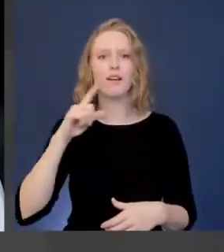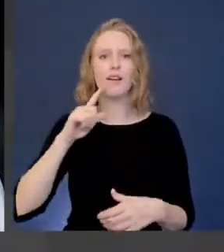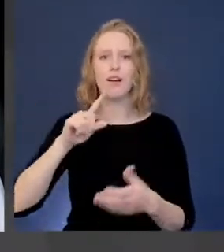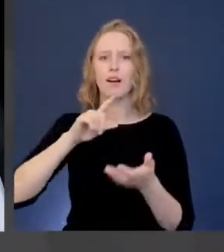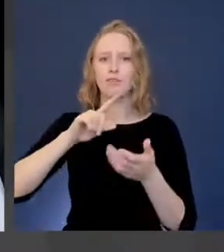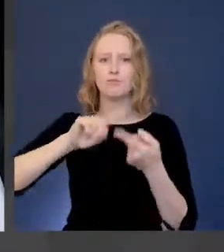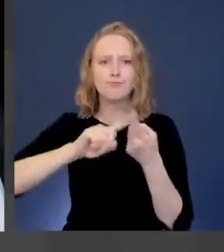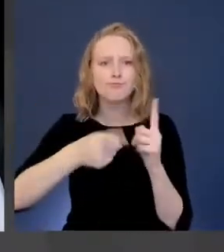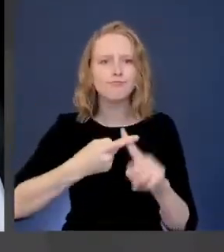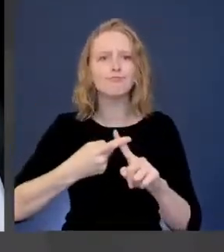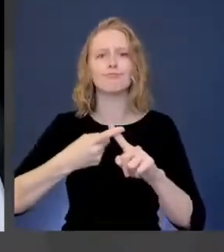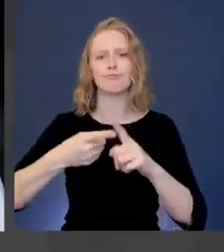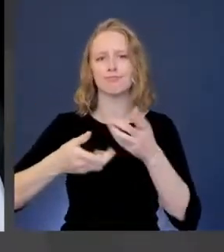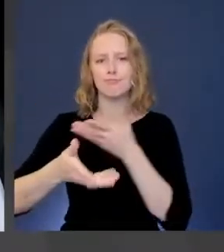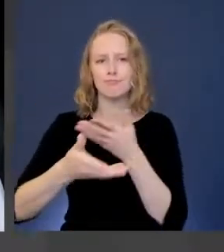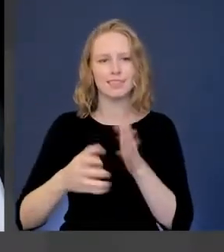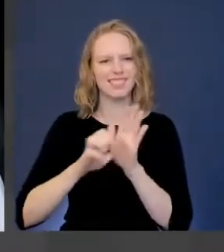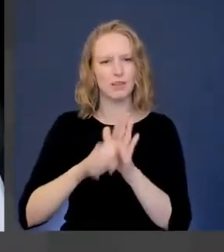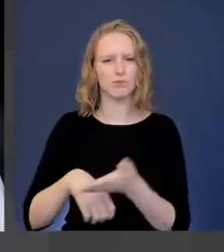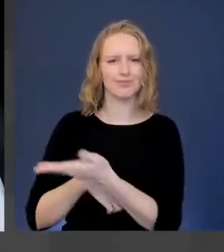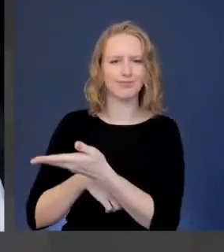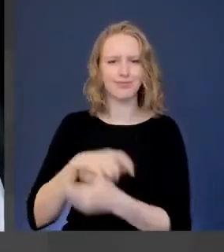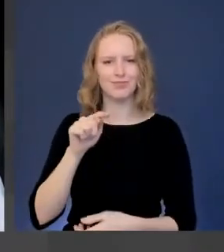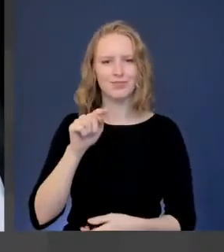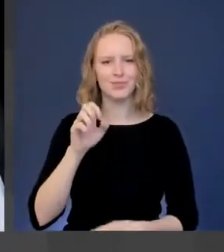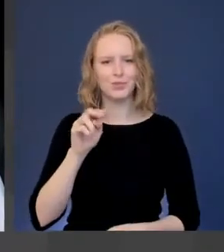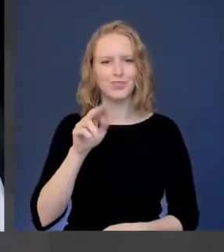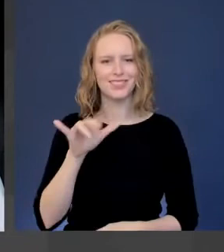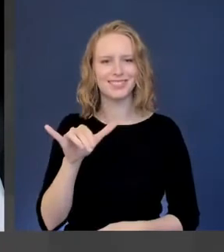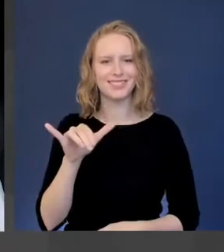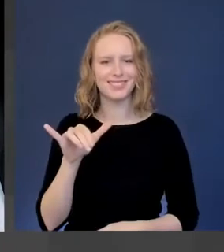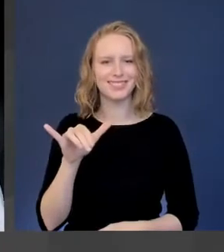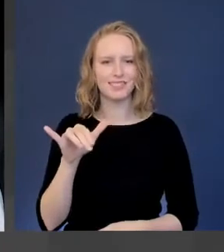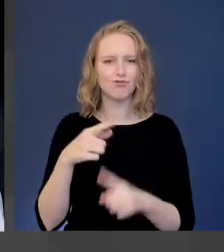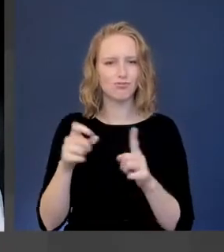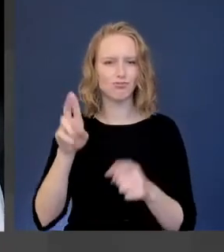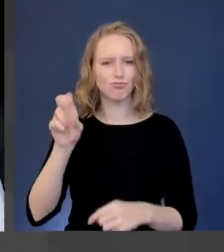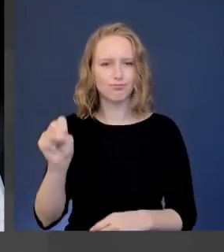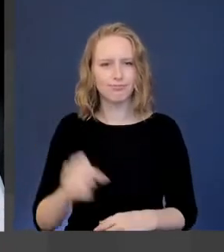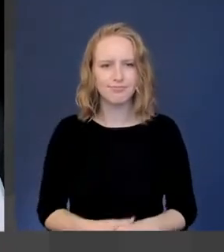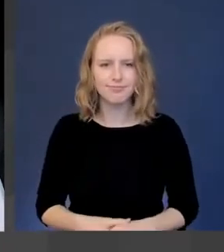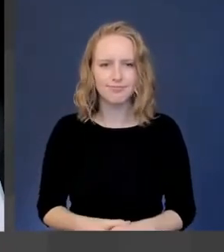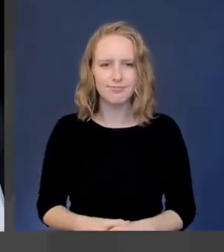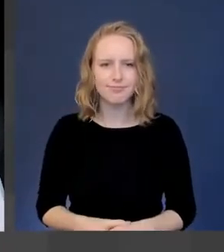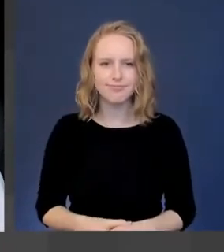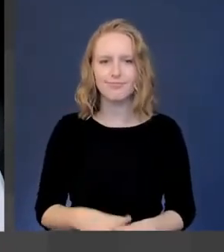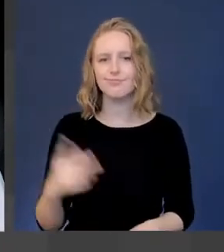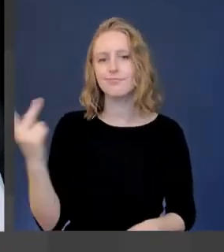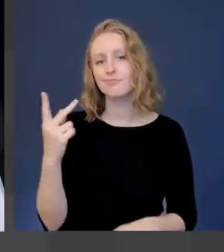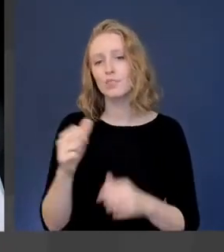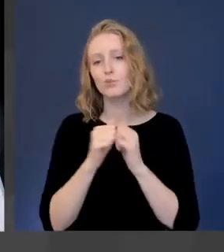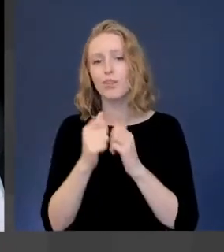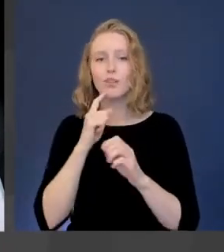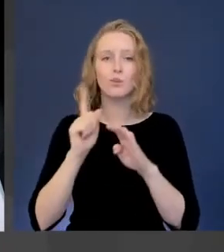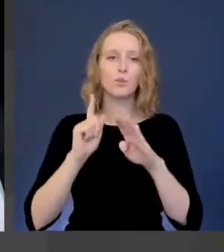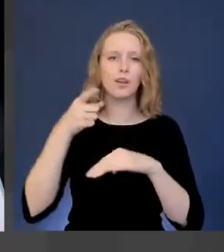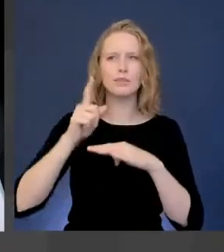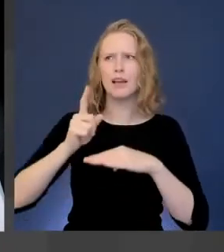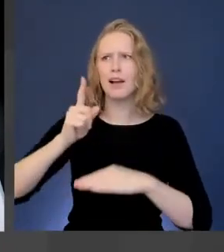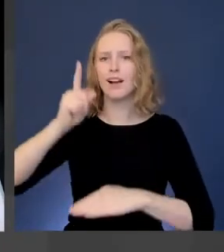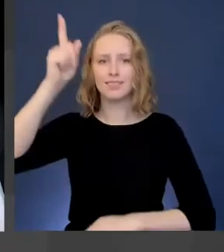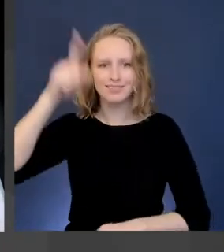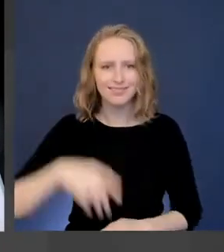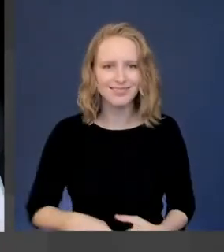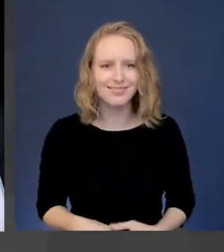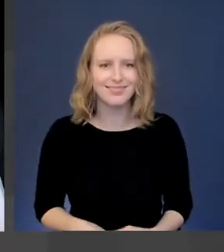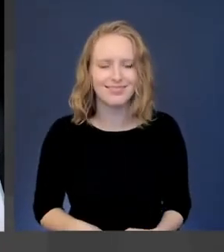した。アメリカ人の、友達トニーと共に宇宙を目指して旅をしたり、月